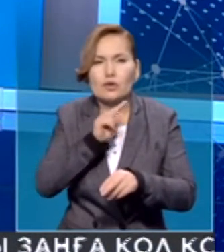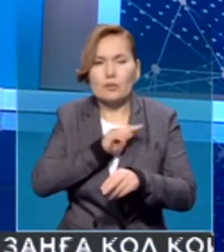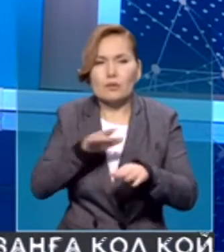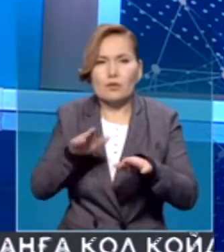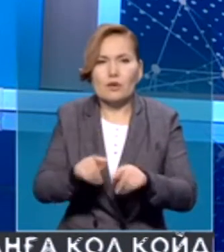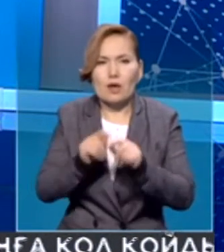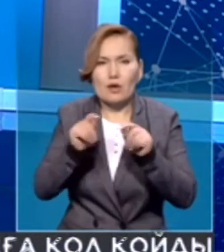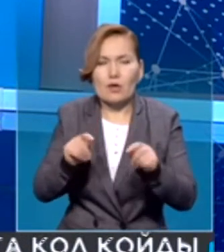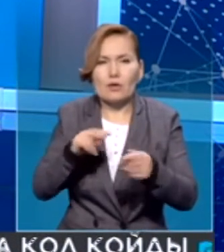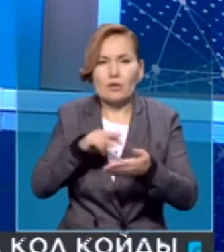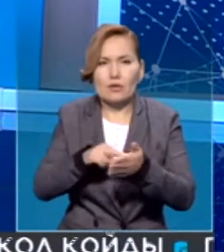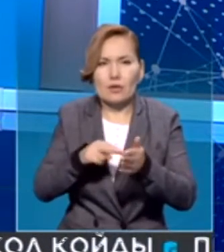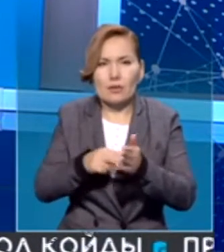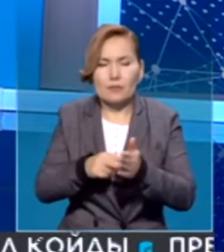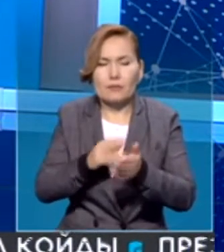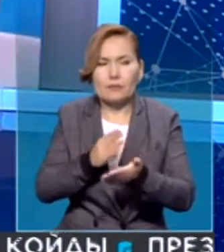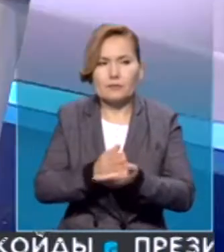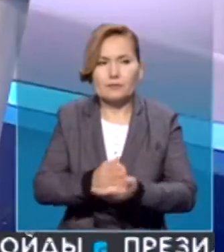орны ашылады деп күтіліп отыр.